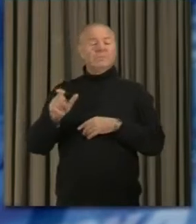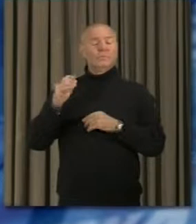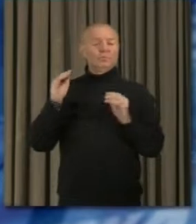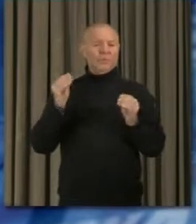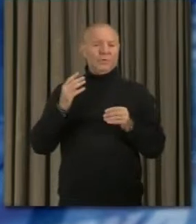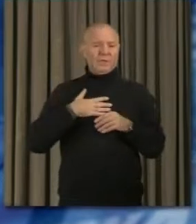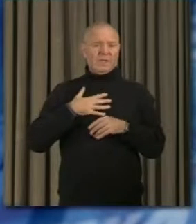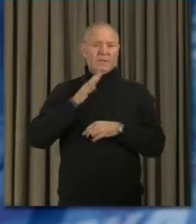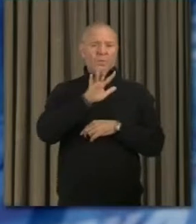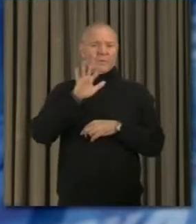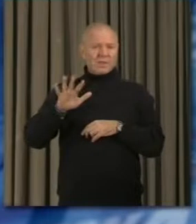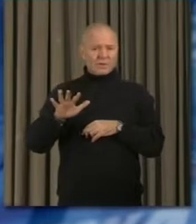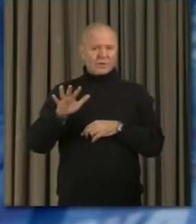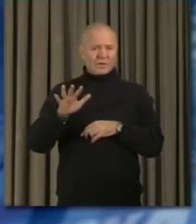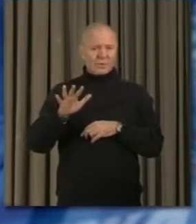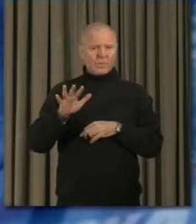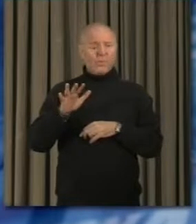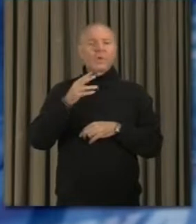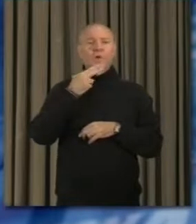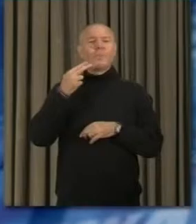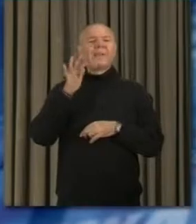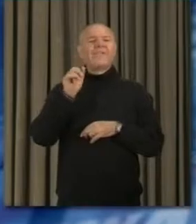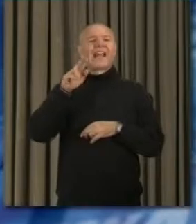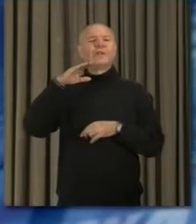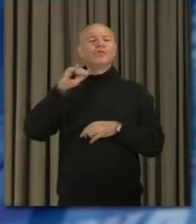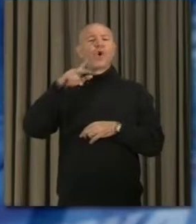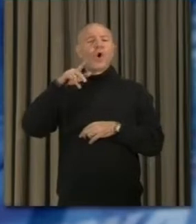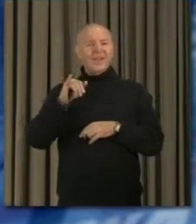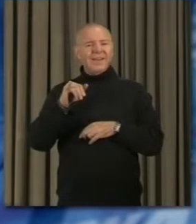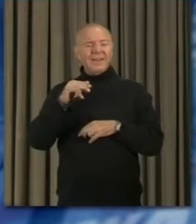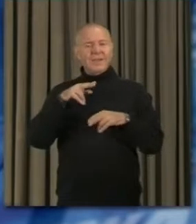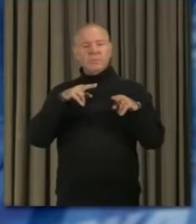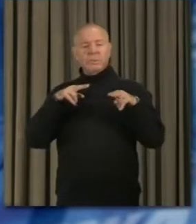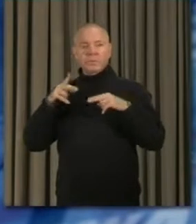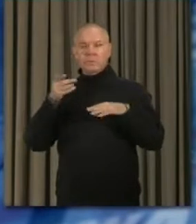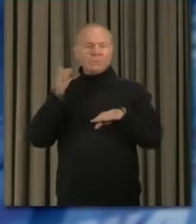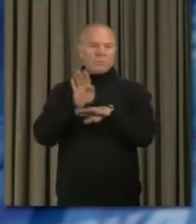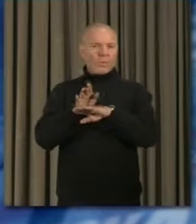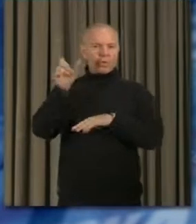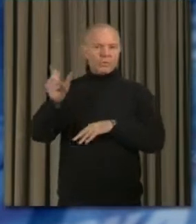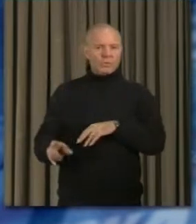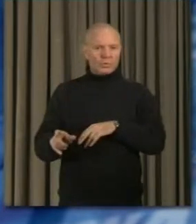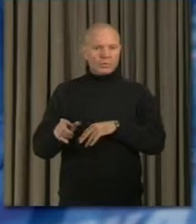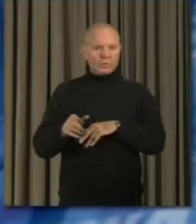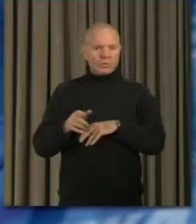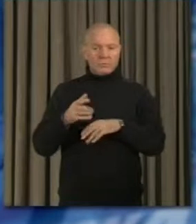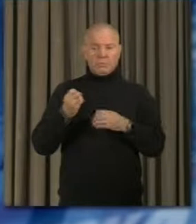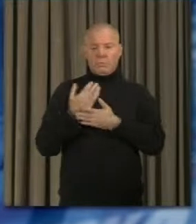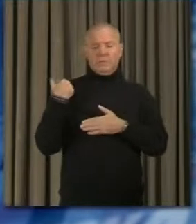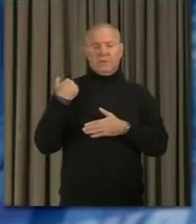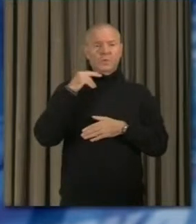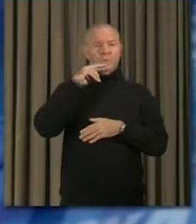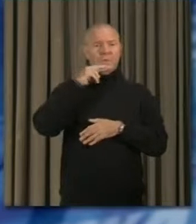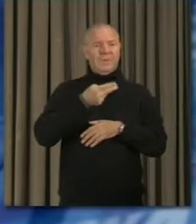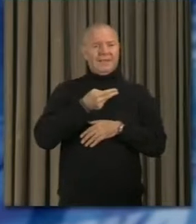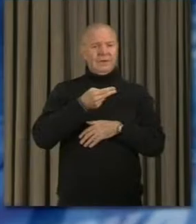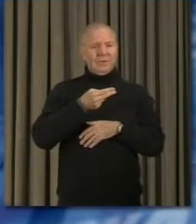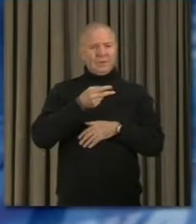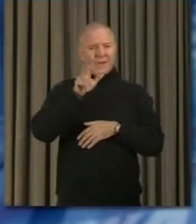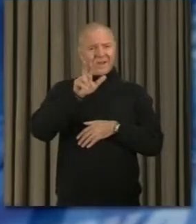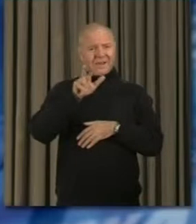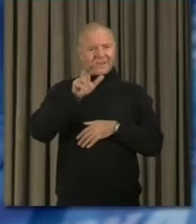fabbro verbanese, è morto colpito dal proiettile esploso dal fucile di un amico, un verbanese sulla Trentina. È successo intorno alle 15 di oggi, un